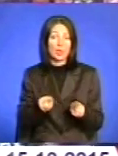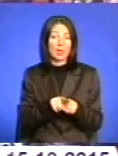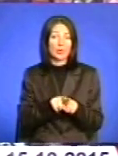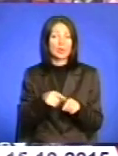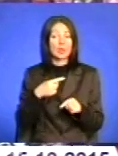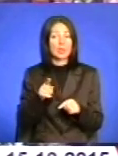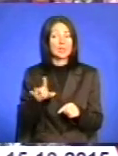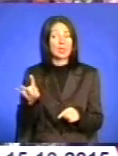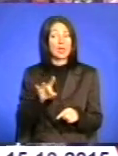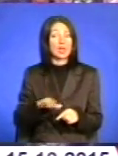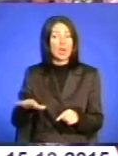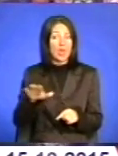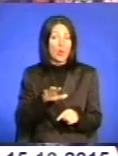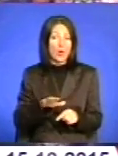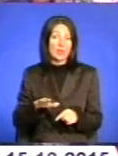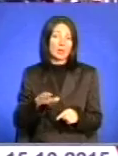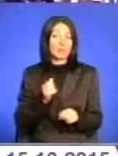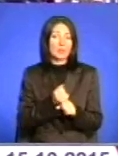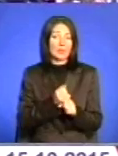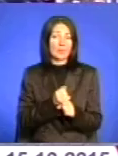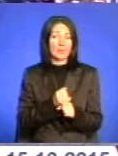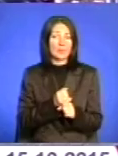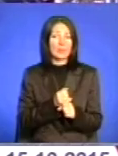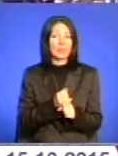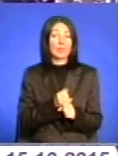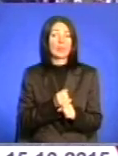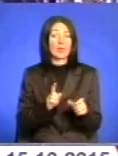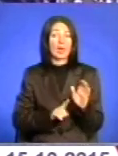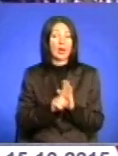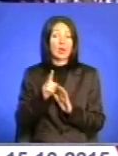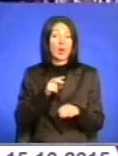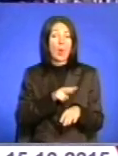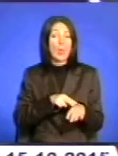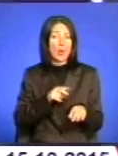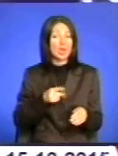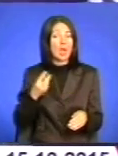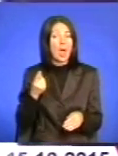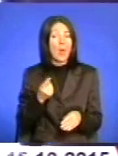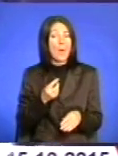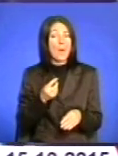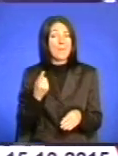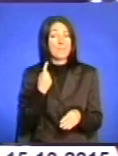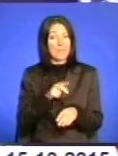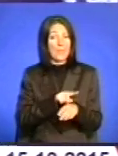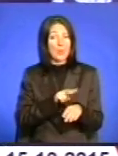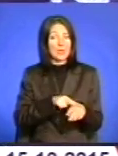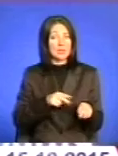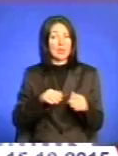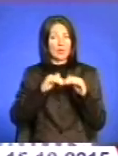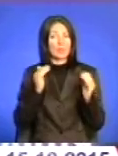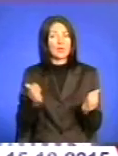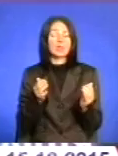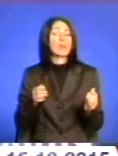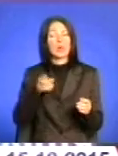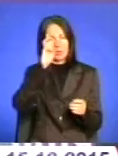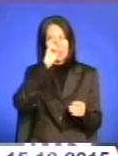інші регіони задіюватися. Запуск патрульної поліції в масштабах держави – справа не дешева. Так одягти